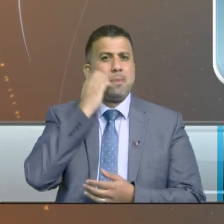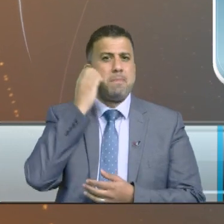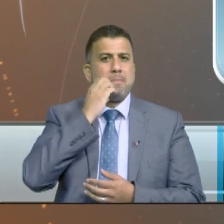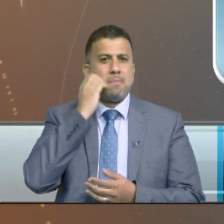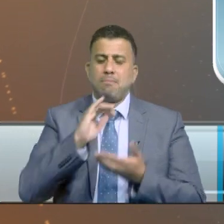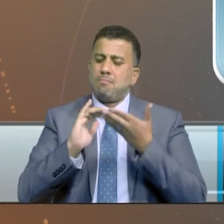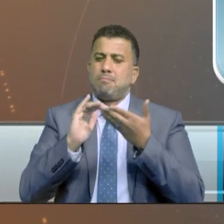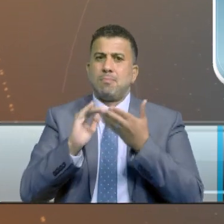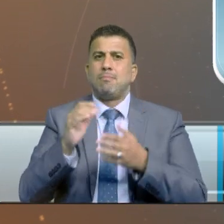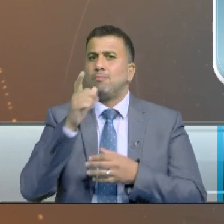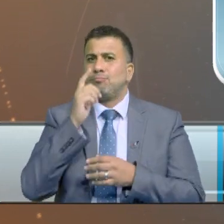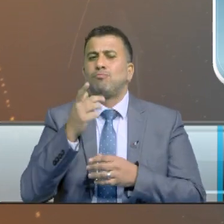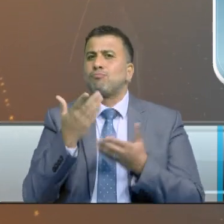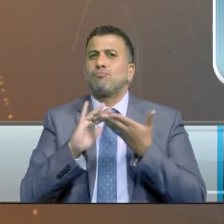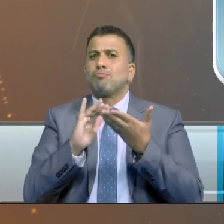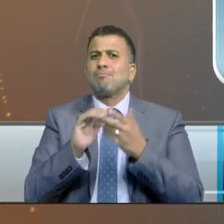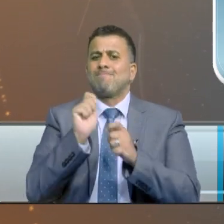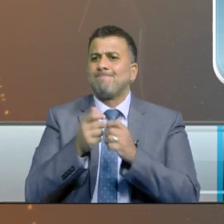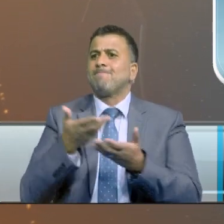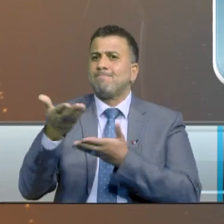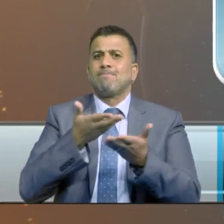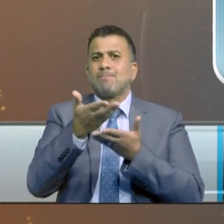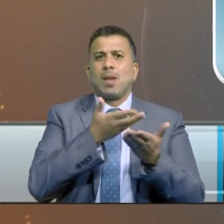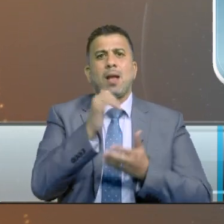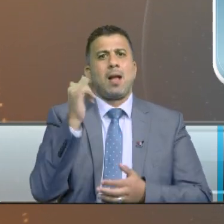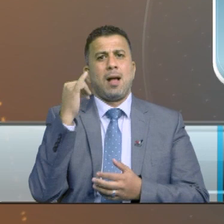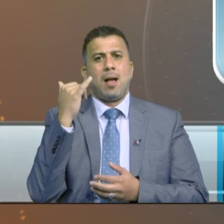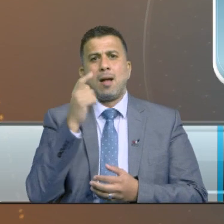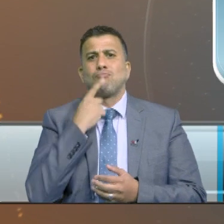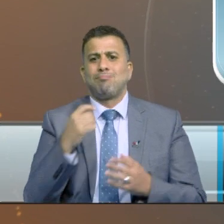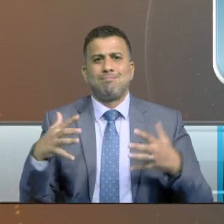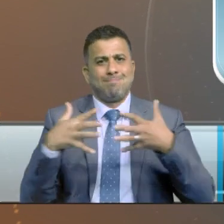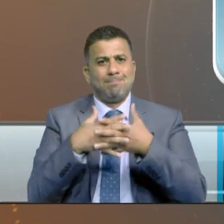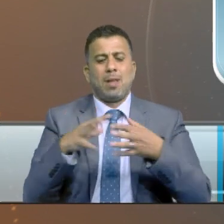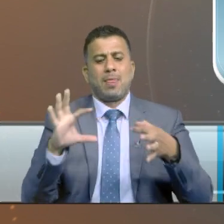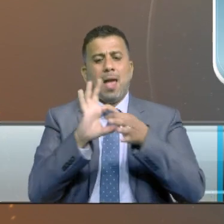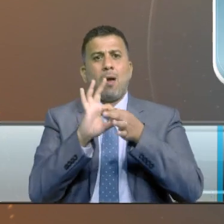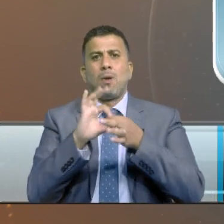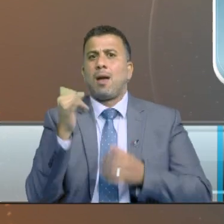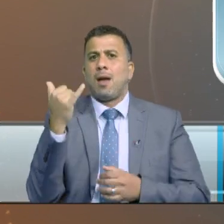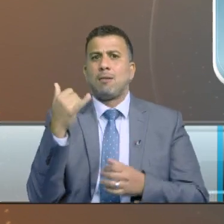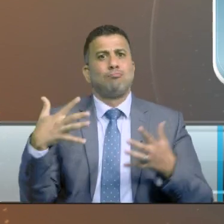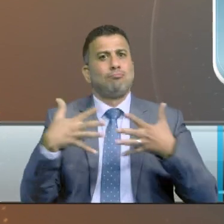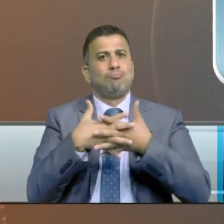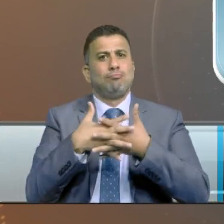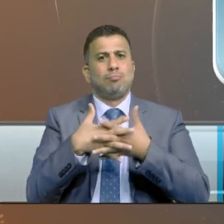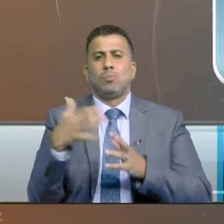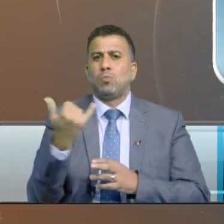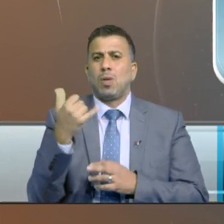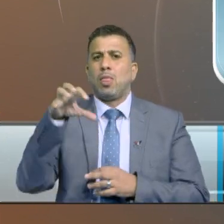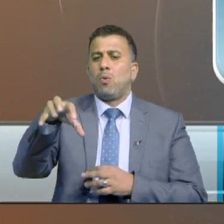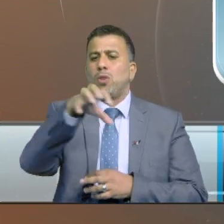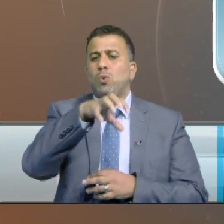من اجل لم الشمل وتحسين العلاقات العربيه بما يعزز التعاون العربي المشترك ويخدم